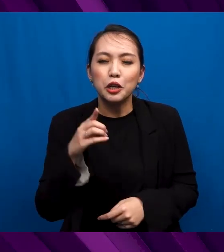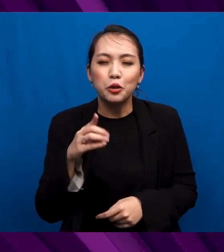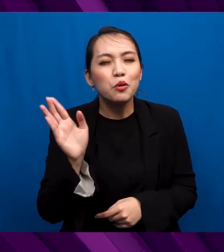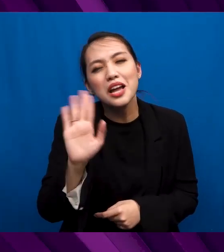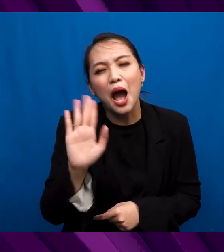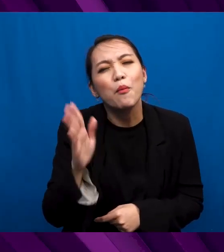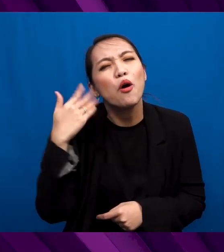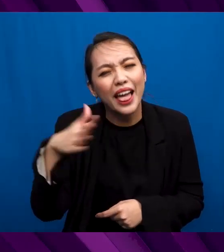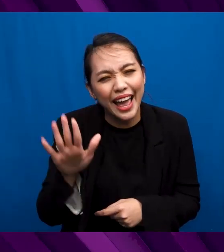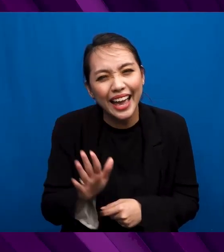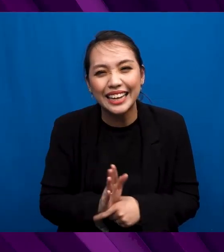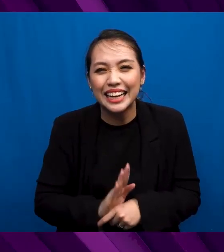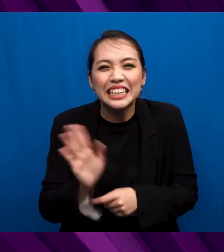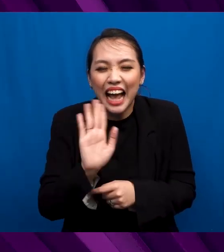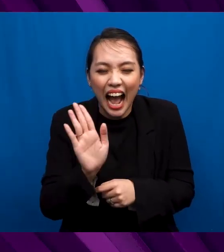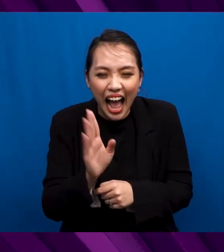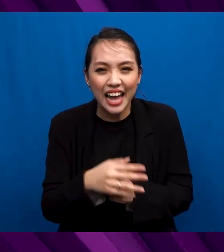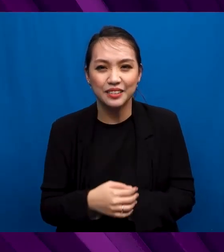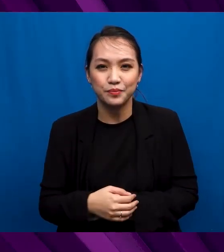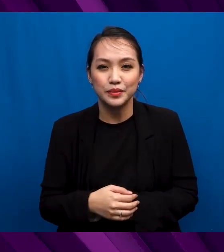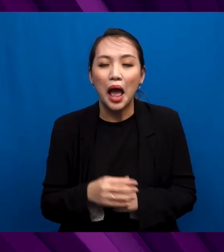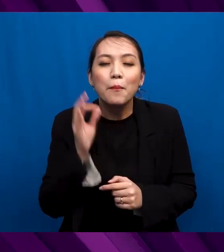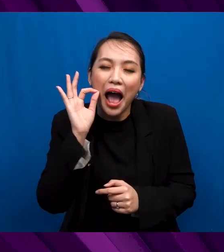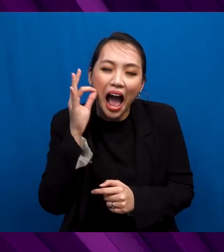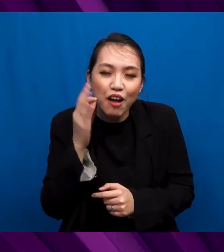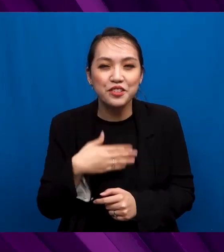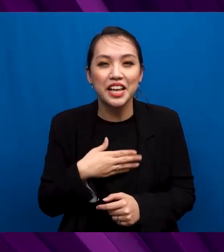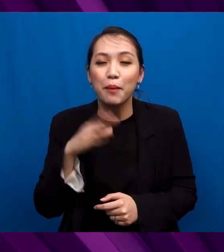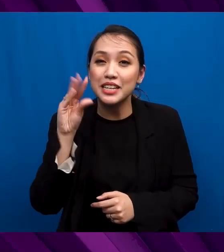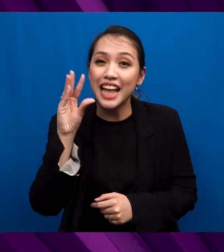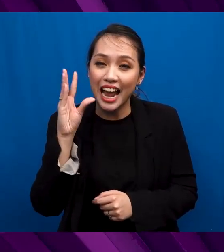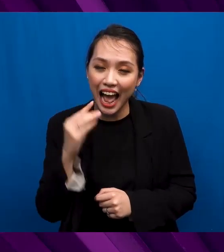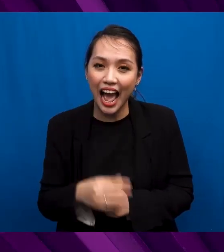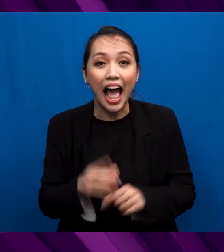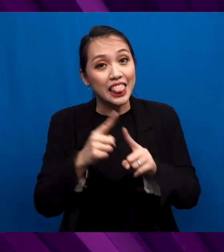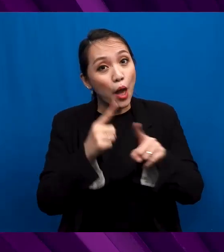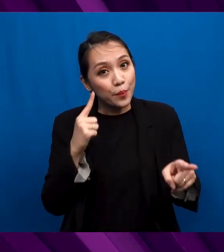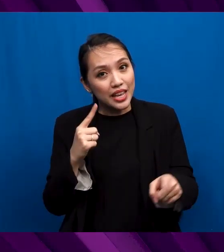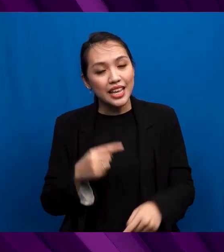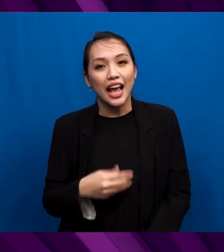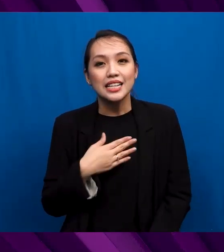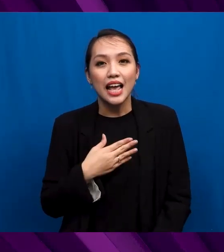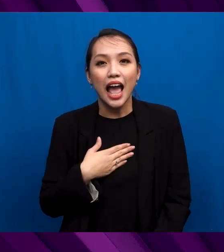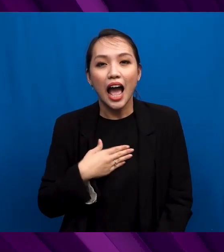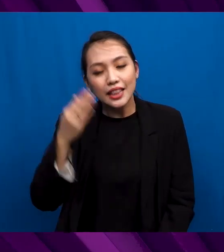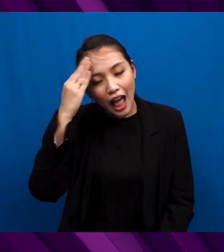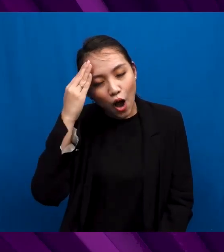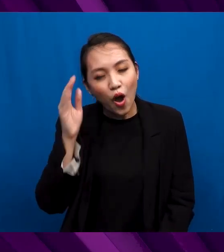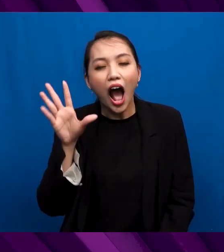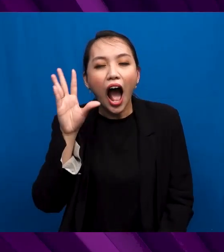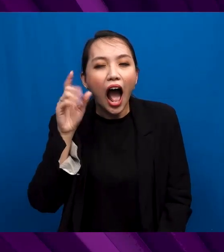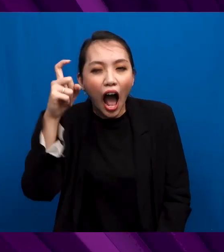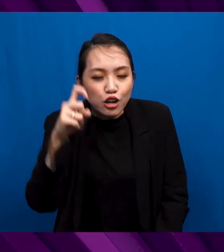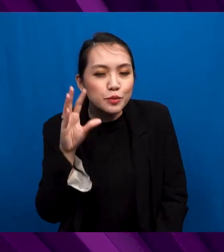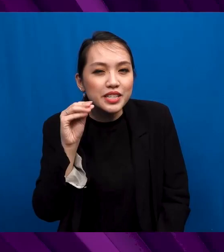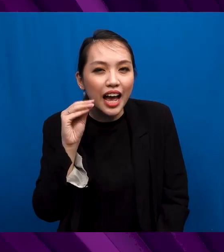Tapi saya tidak bisa berdiam diri, saya harus angkat bicara karena saya adalah anak Tuhan. Dan saya tahu Tuhan tidak akan suka anaknya berkelakuan